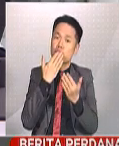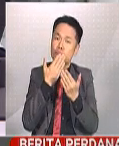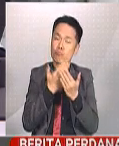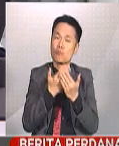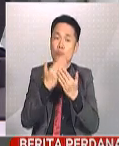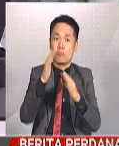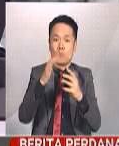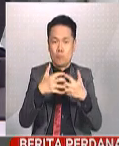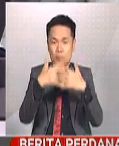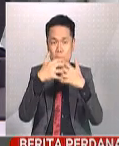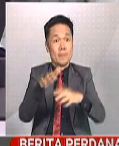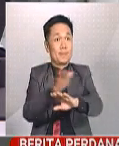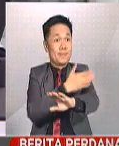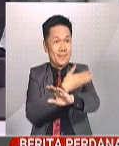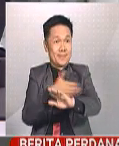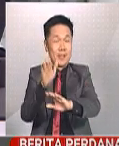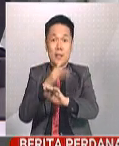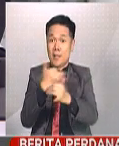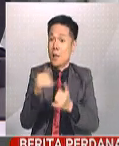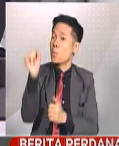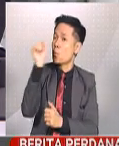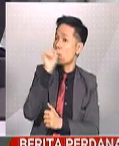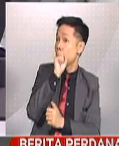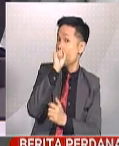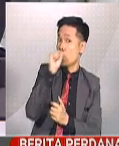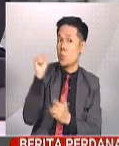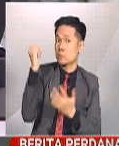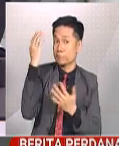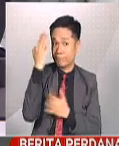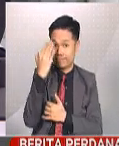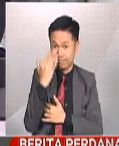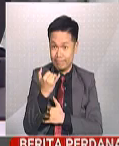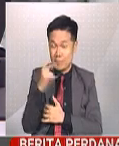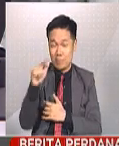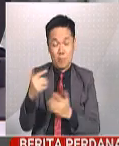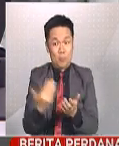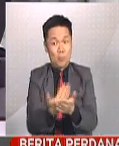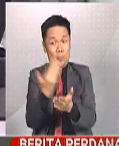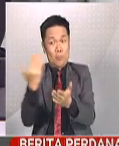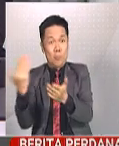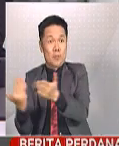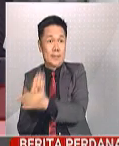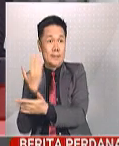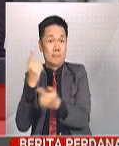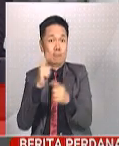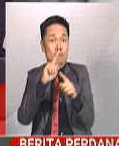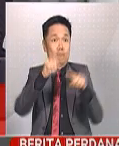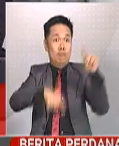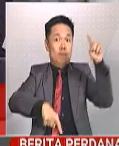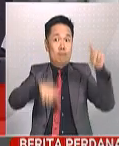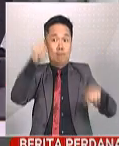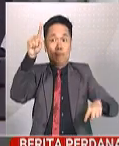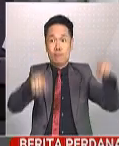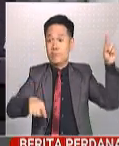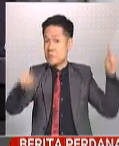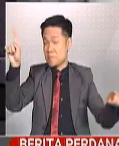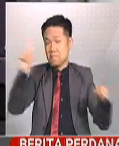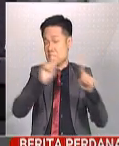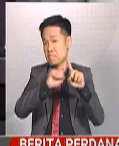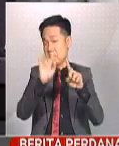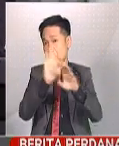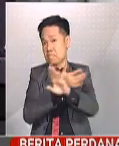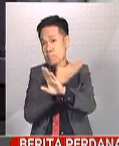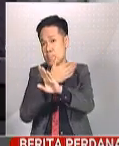air malahan dunia seni suara menjadi semakin meriah kerana kebanyakan pendatang baharu ini tampil dengan pelbagai jenis jer lagu